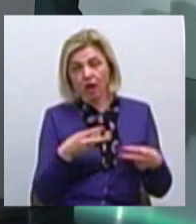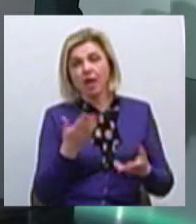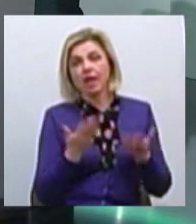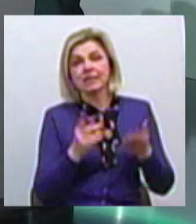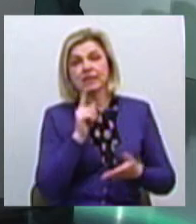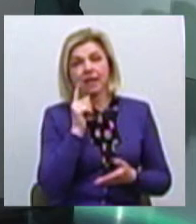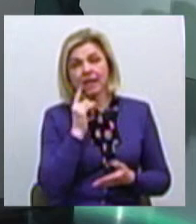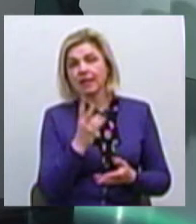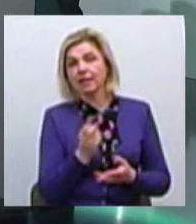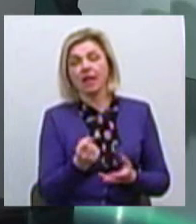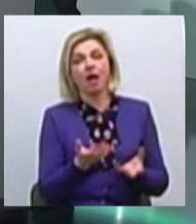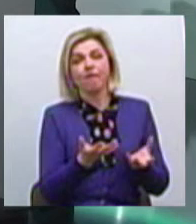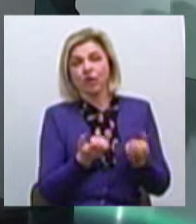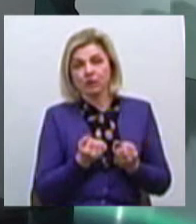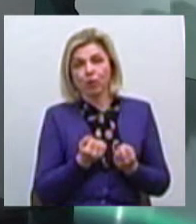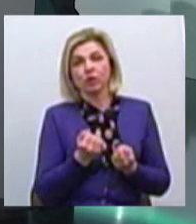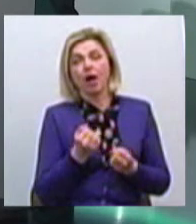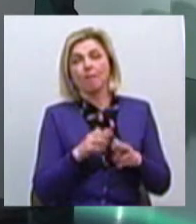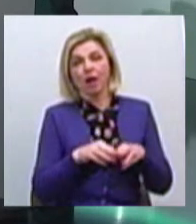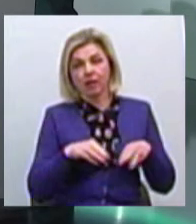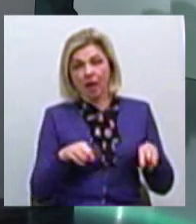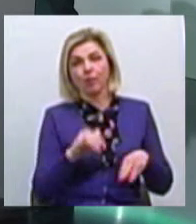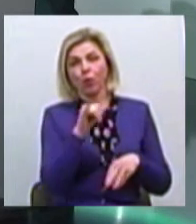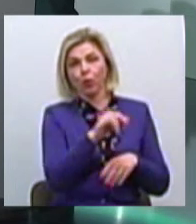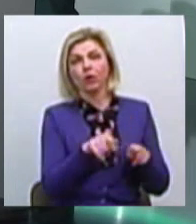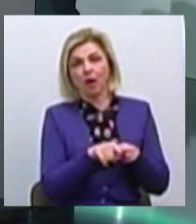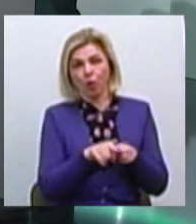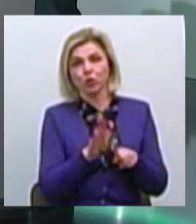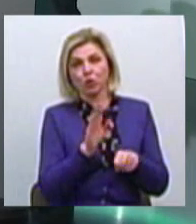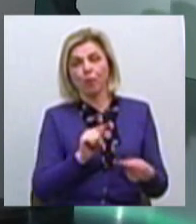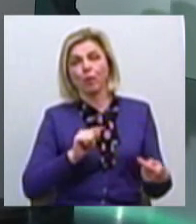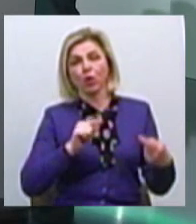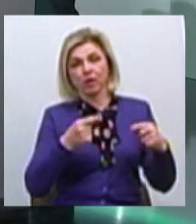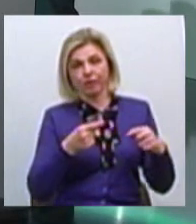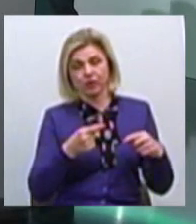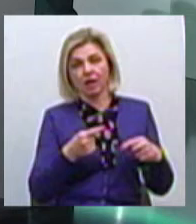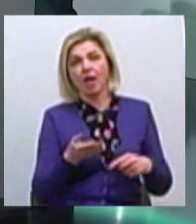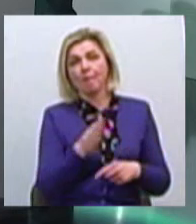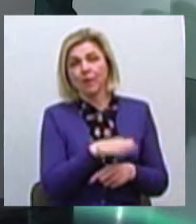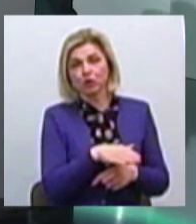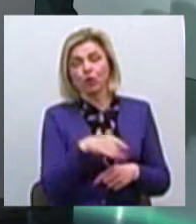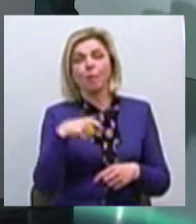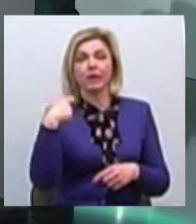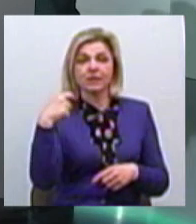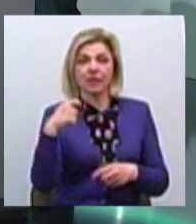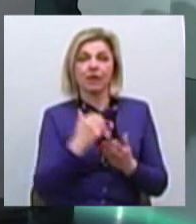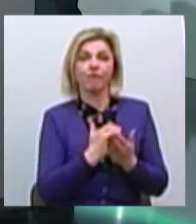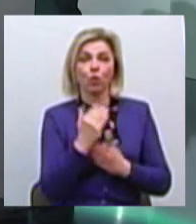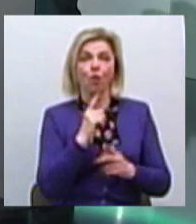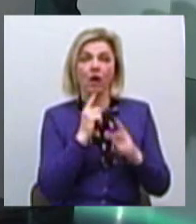Зеленский не возьмет парламент, у них будет точно такое же противостояние между президентом и Верховной